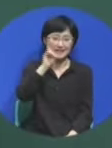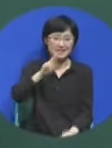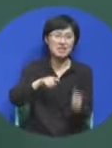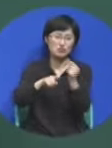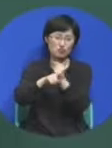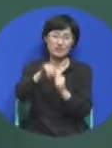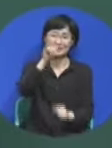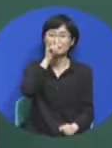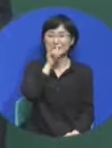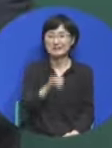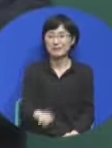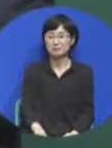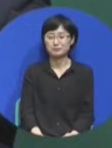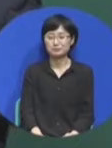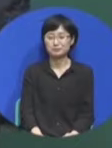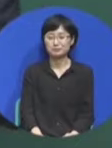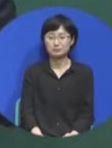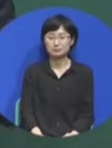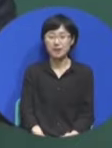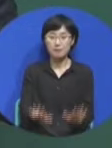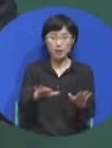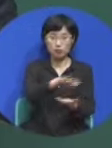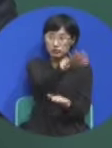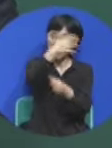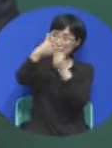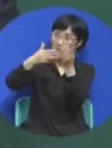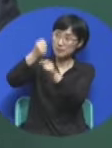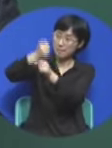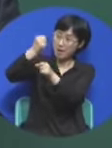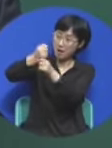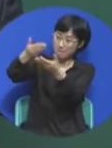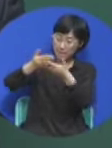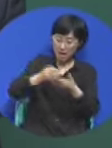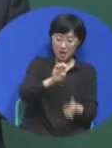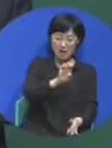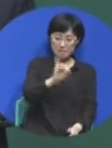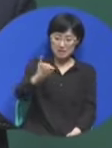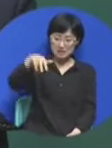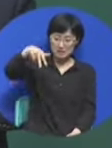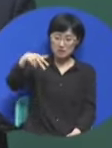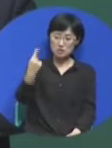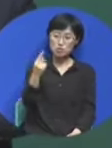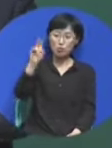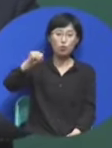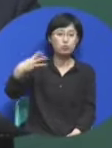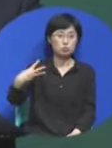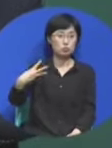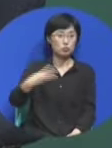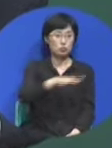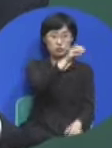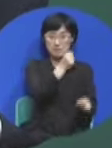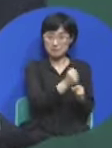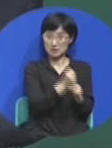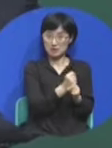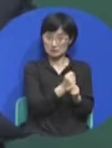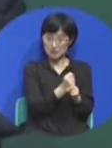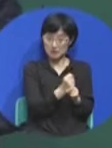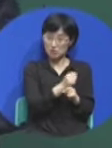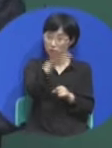이유가 있어요. 有唱赞美的理由. 자, 피조물로서 창조주 하나님을 향하여 피조물은